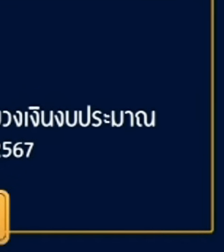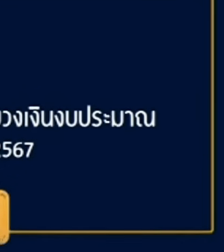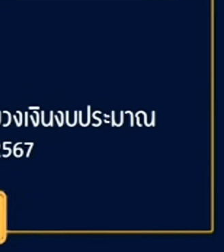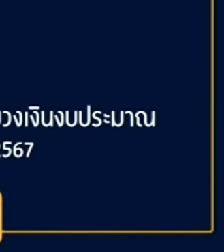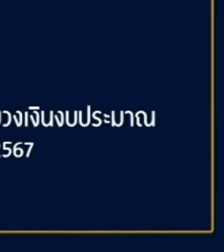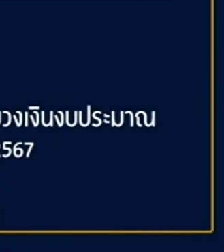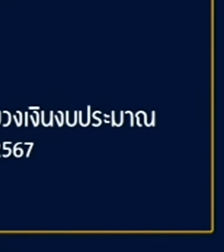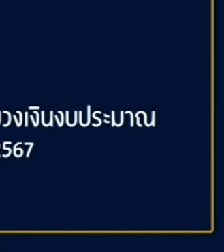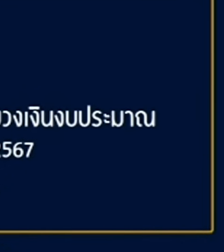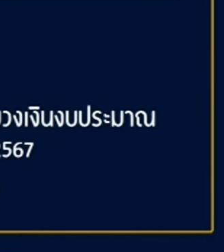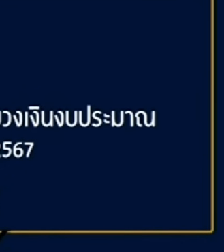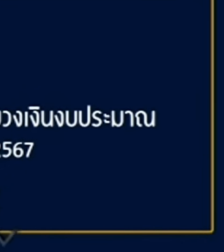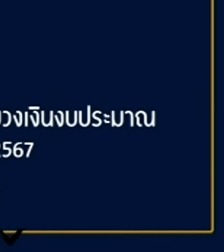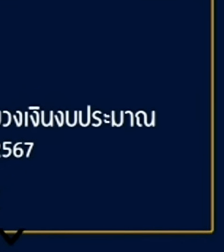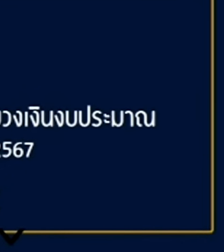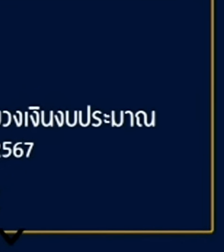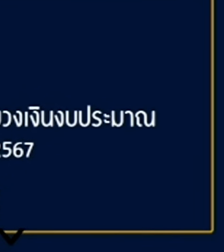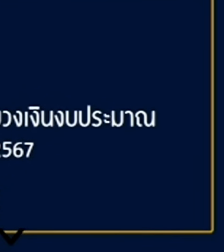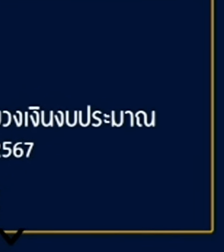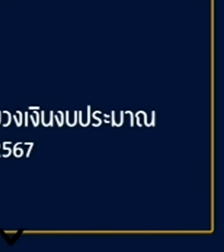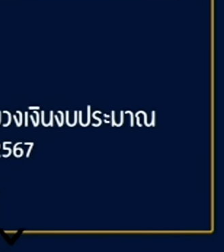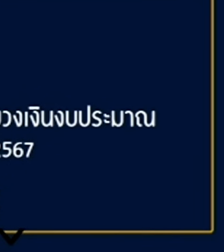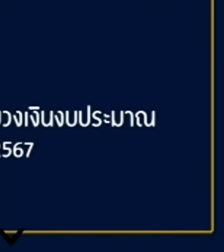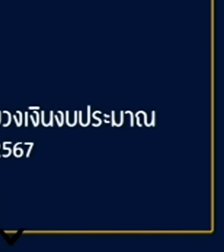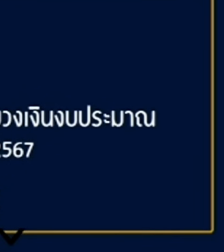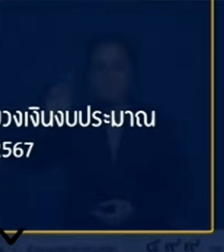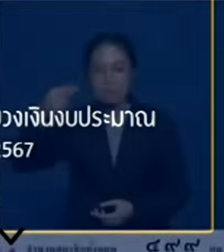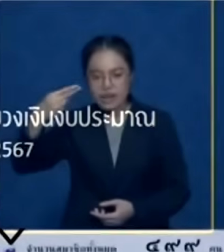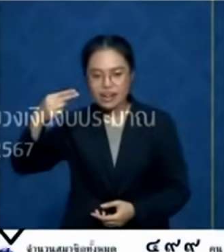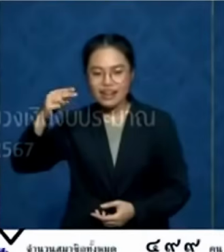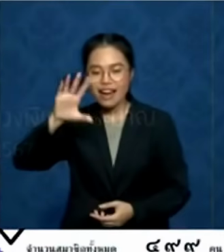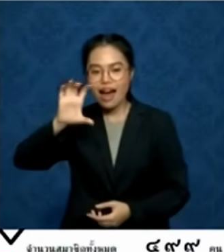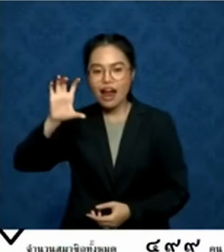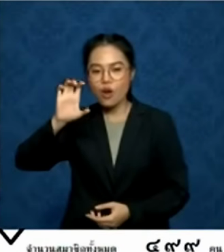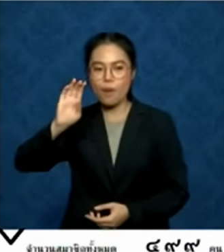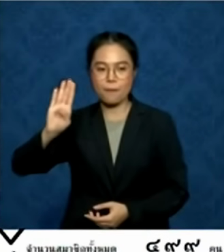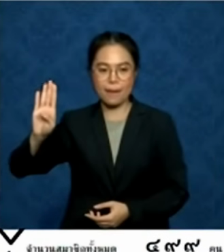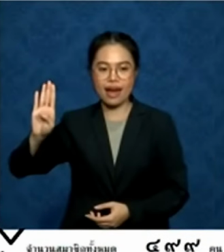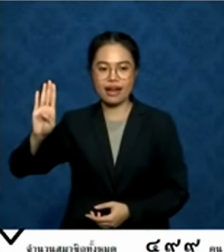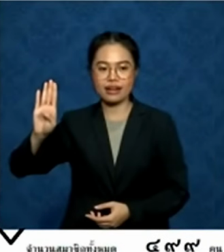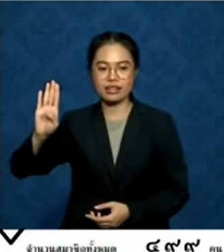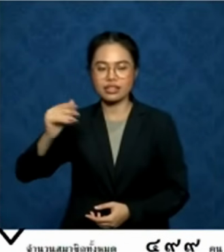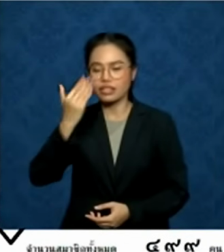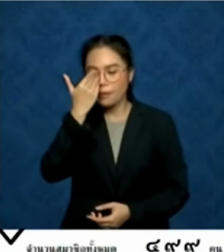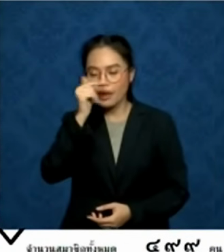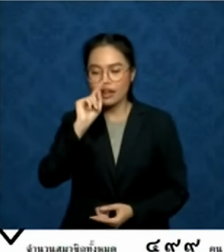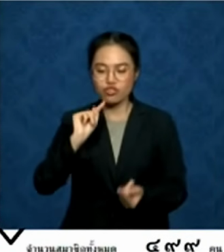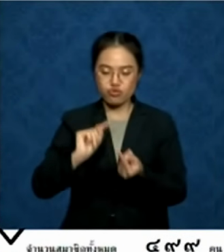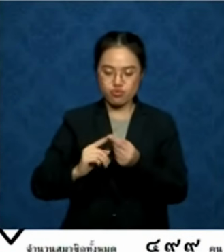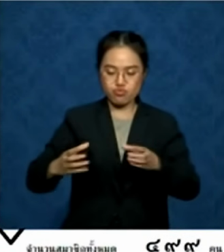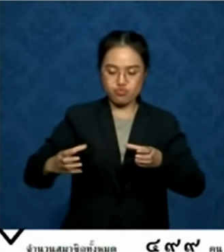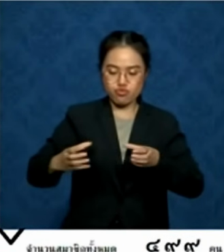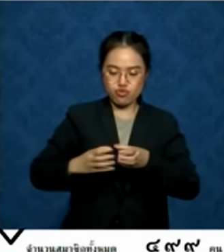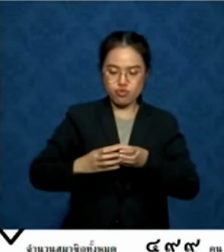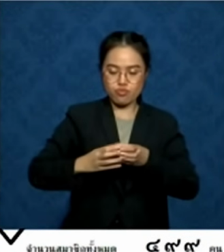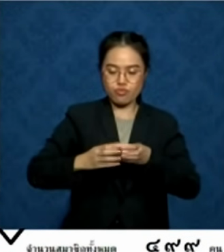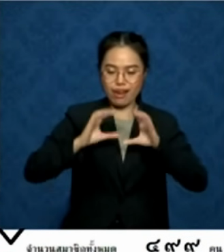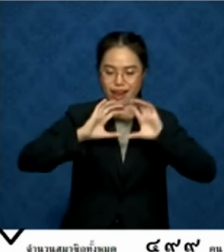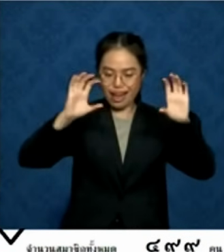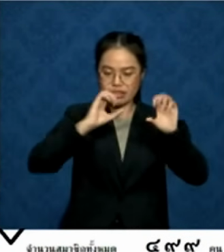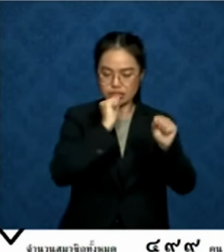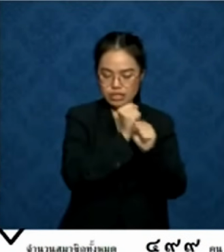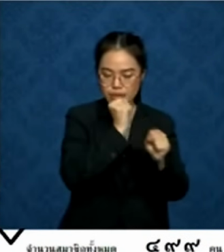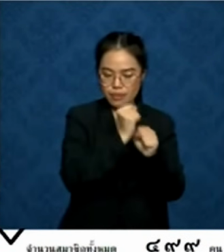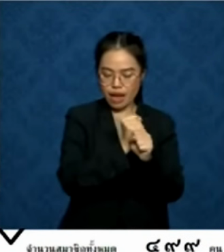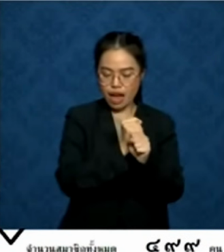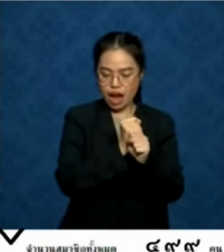118,361 ล้าน 130,500 บาทเพื่อให้หน่วยงานรับงบประมาณได้มีกรอบวงเงินงบ